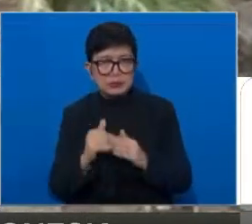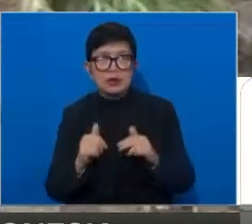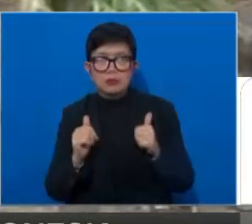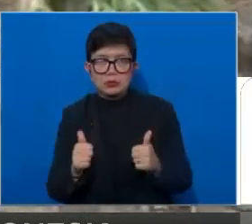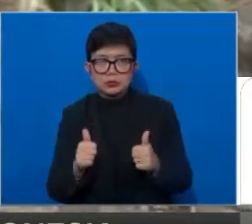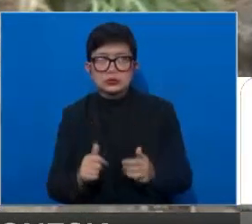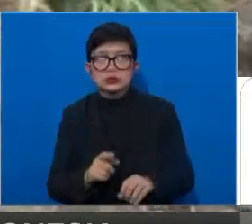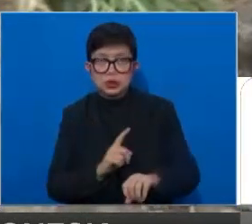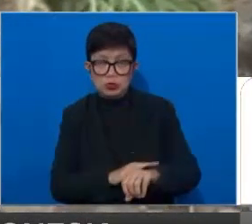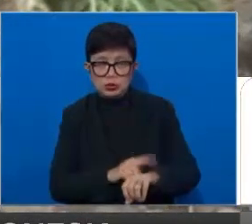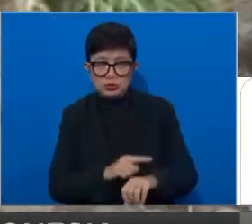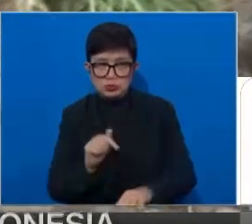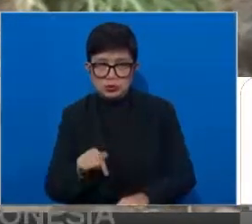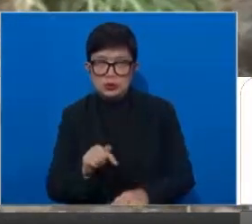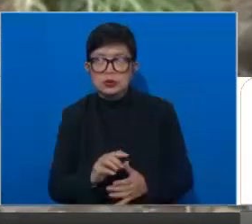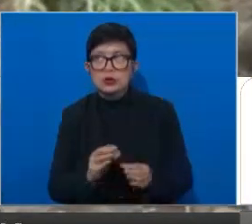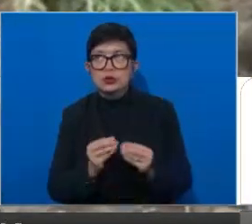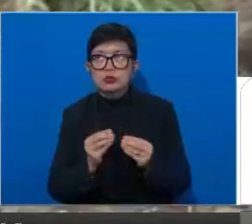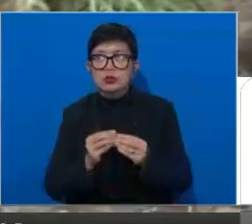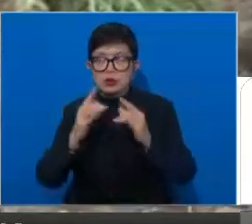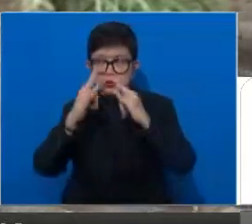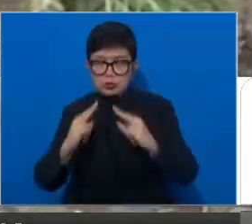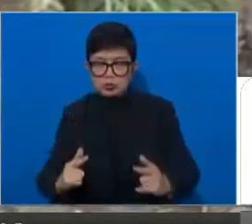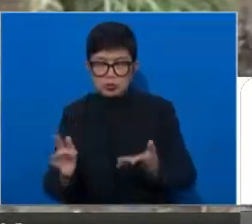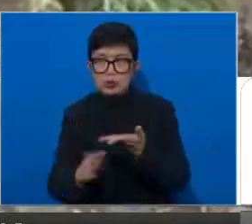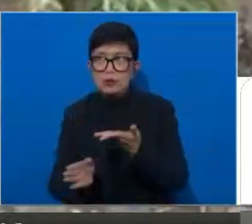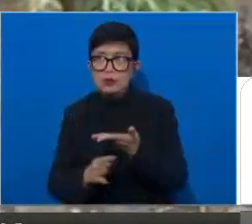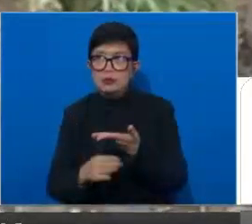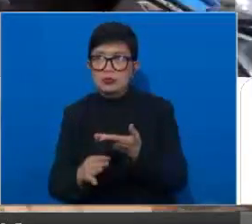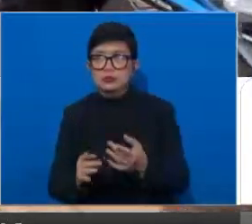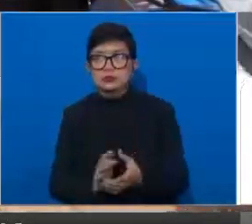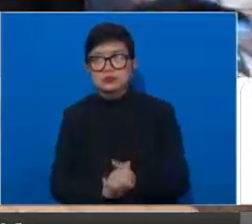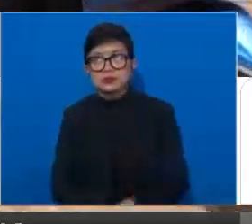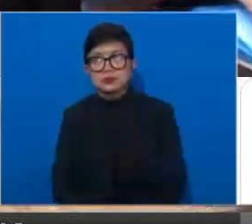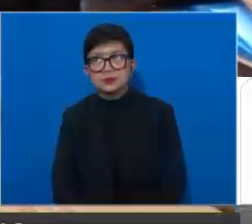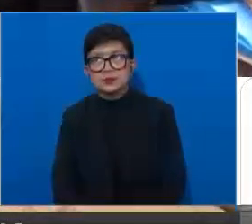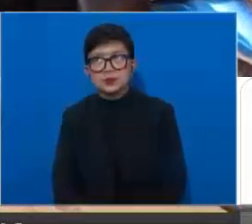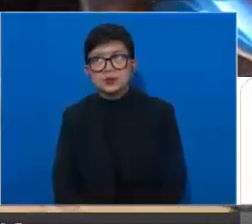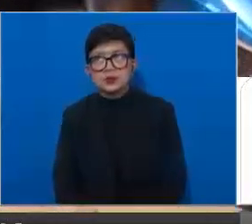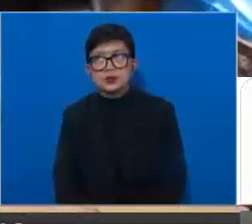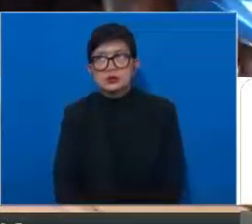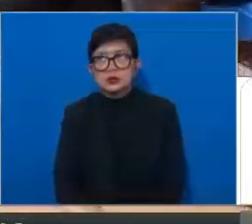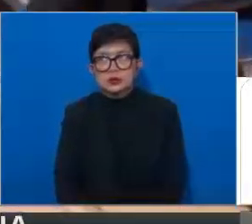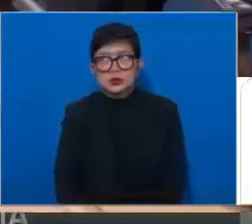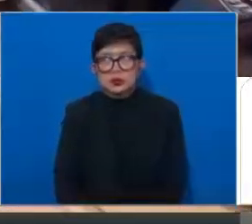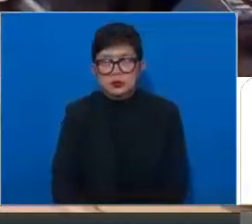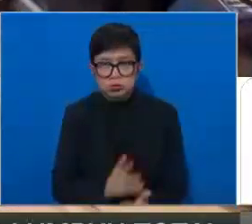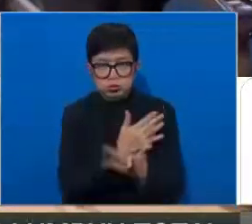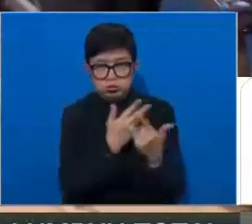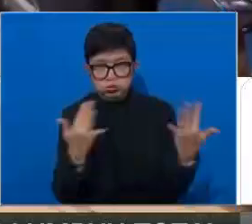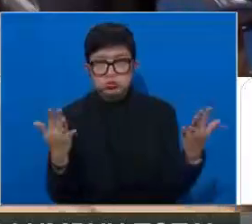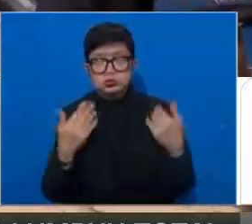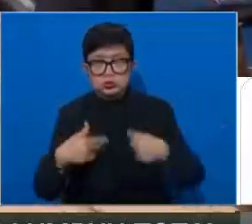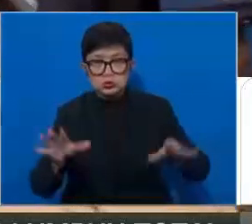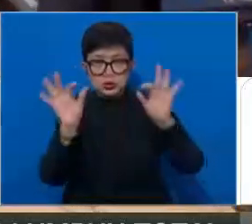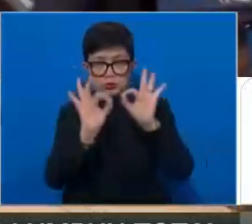masa tanggap darurat akan didirikan posko serta dapur umum di berbagai tempat. Sementara itu sejumlah warga sudah mulai